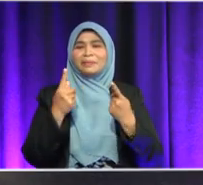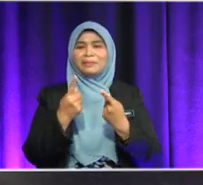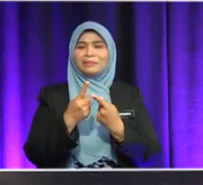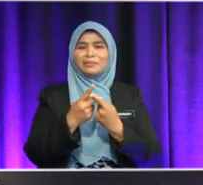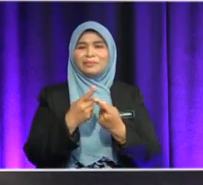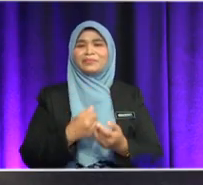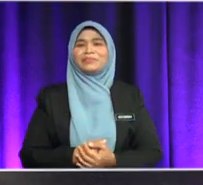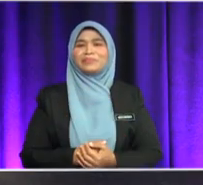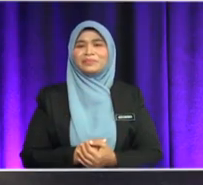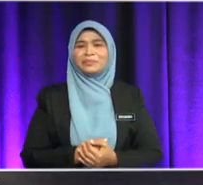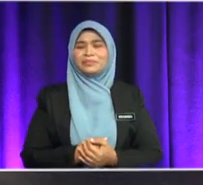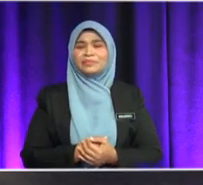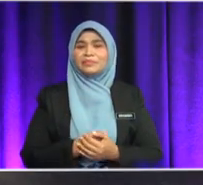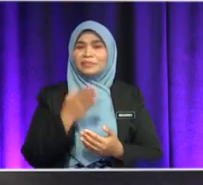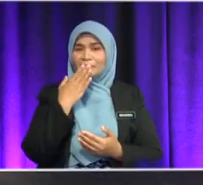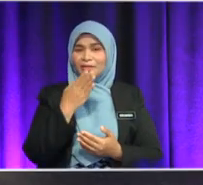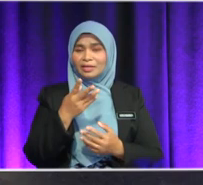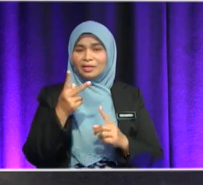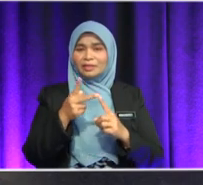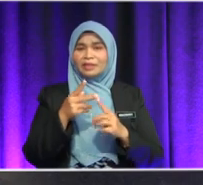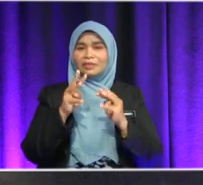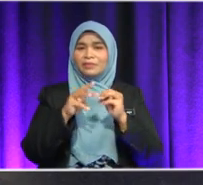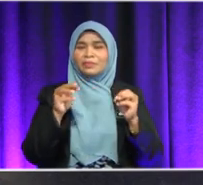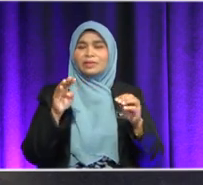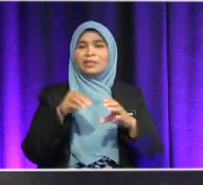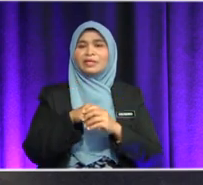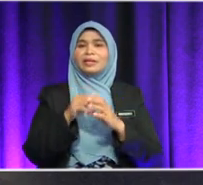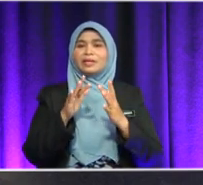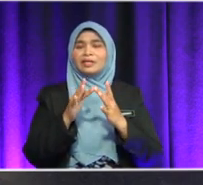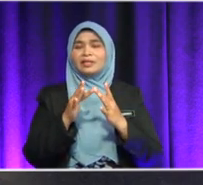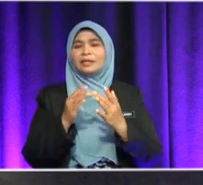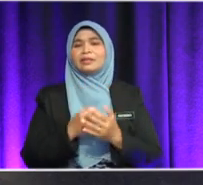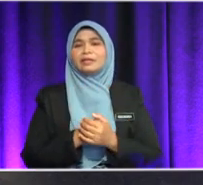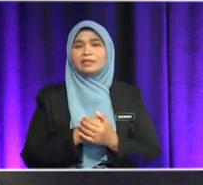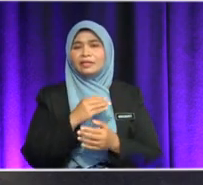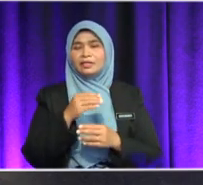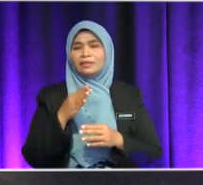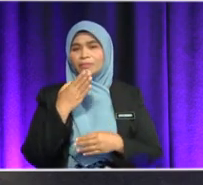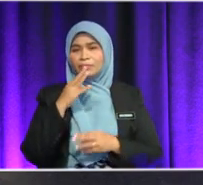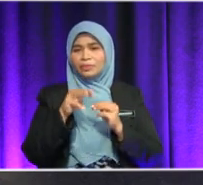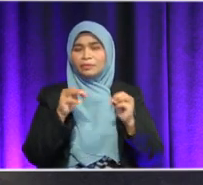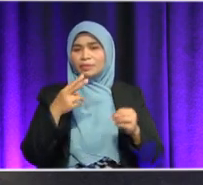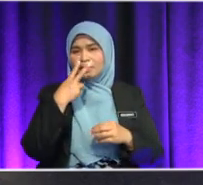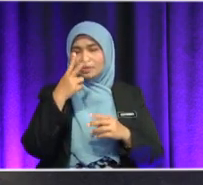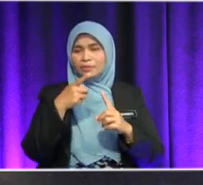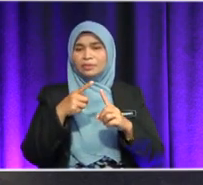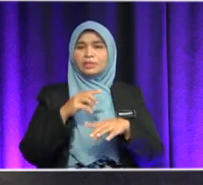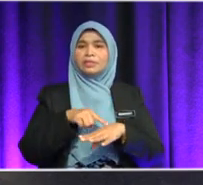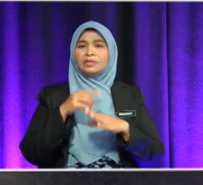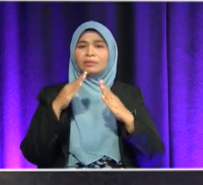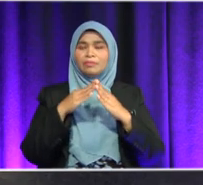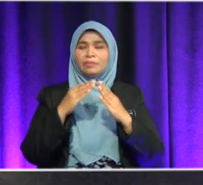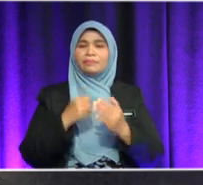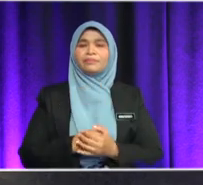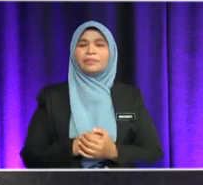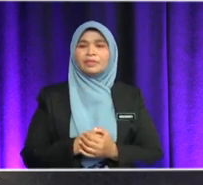Makasih kepada murid-murid dalam tarian kita dan juga yang menonton dari rumah oke Ustaz untuk tahu dulu